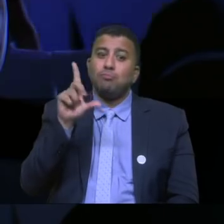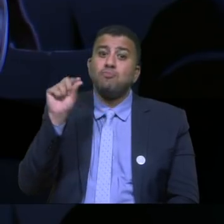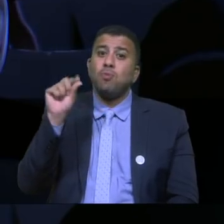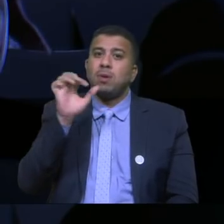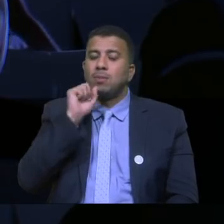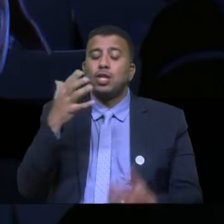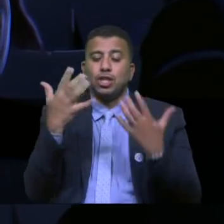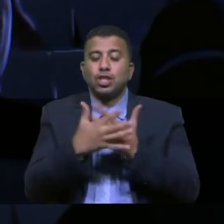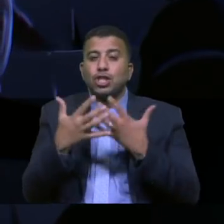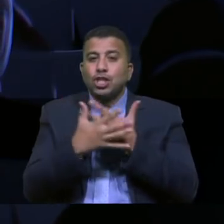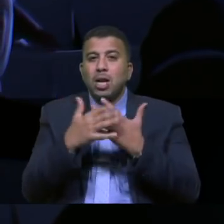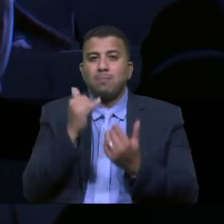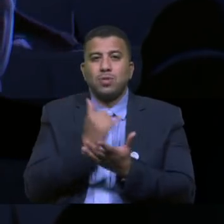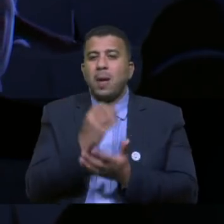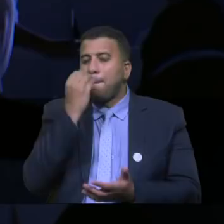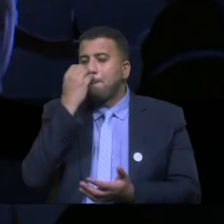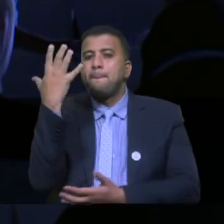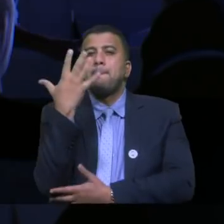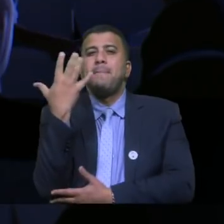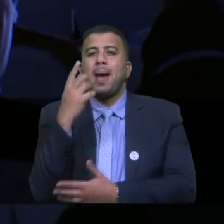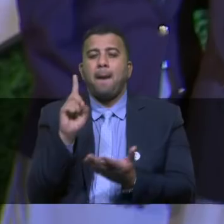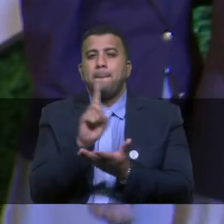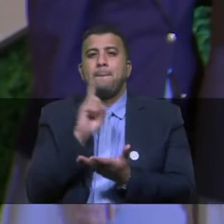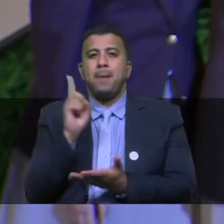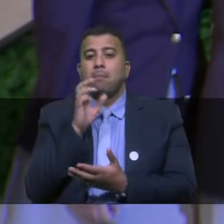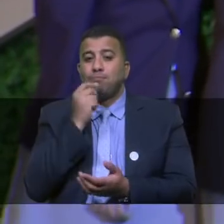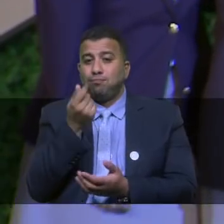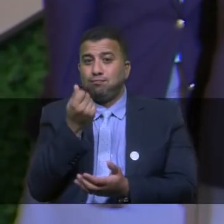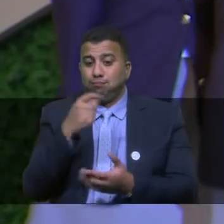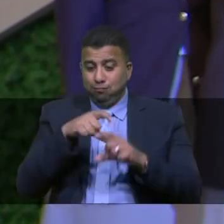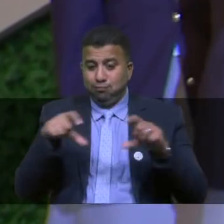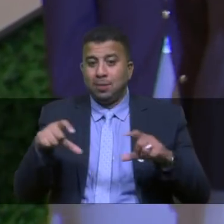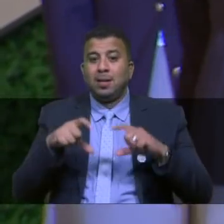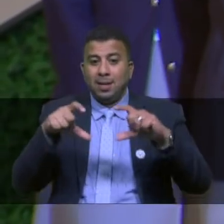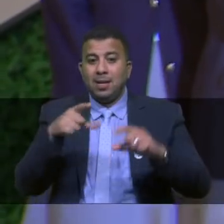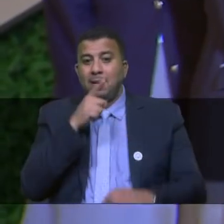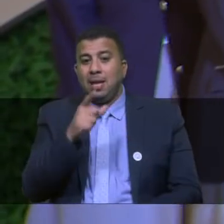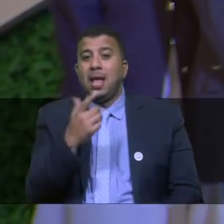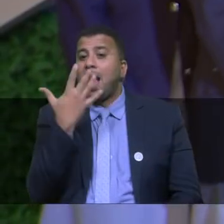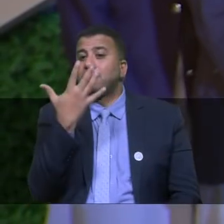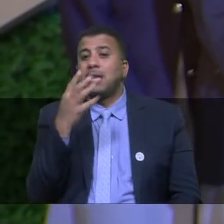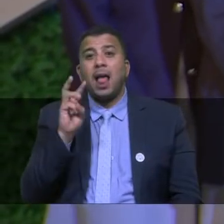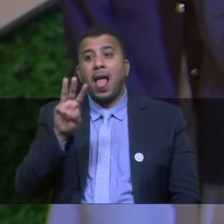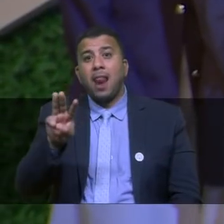وممثلين عن شركة بيئة، وحصل الفائزون على جوائز نقدية تراوحت ما بين